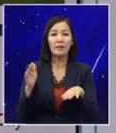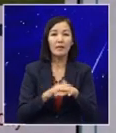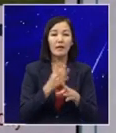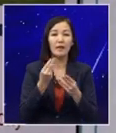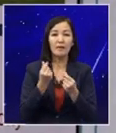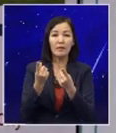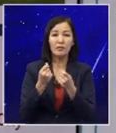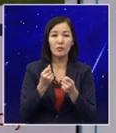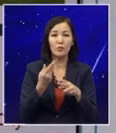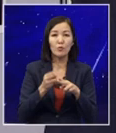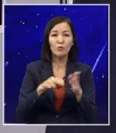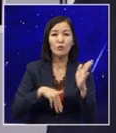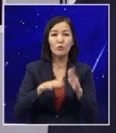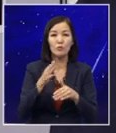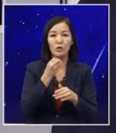инвестиционный климат.